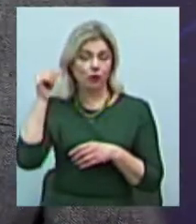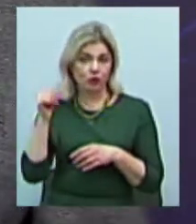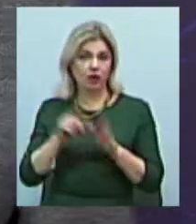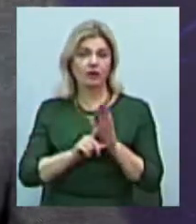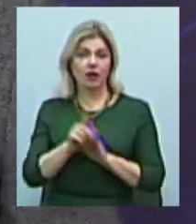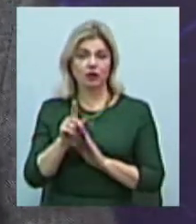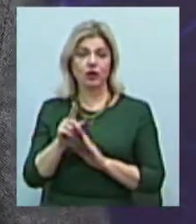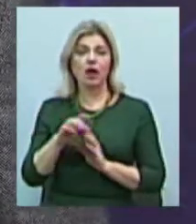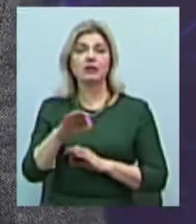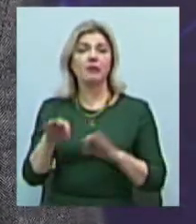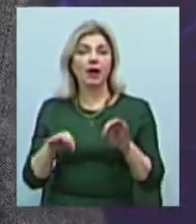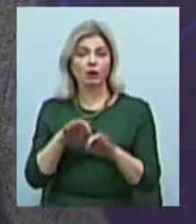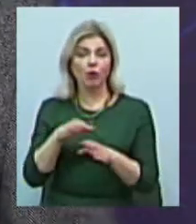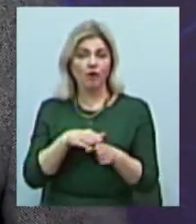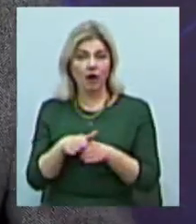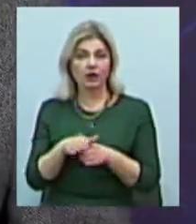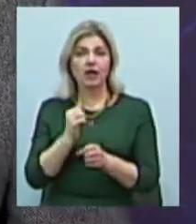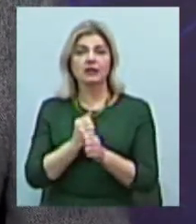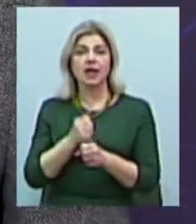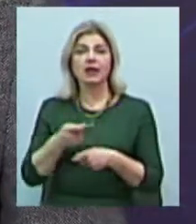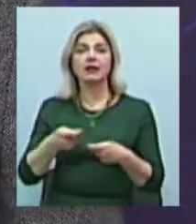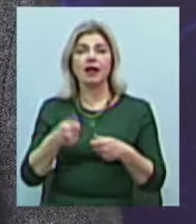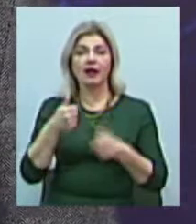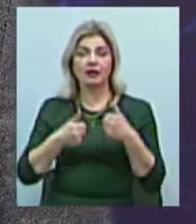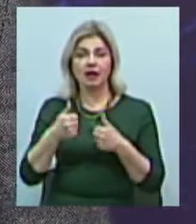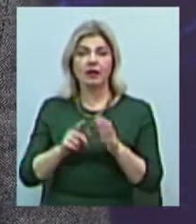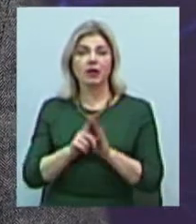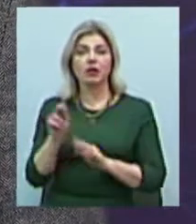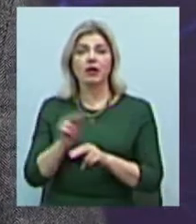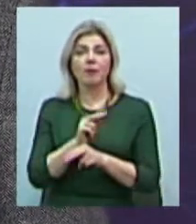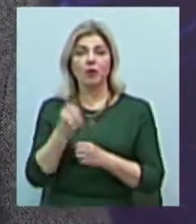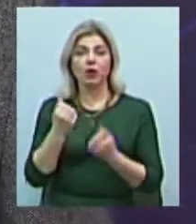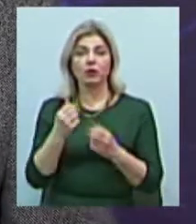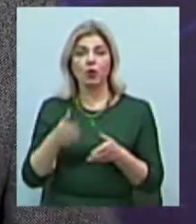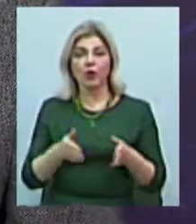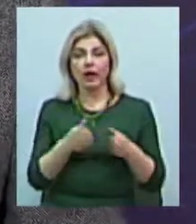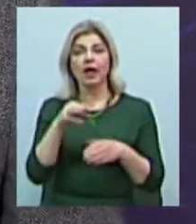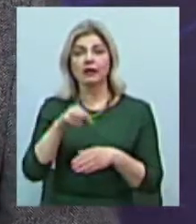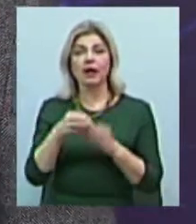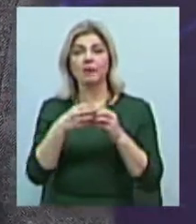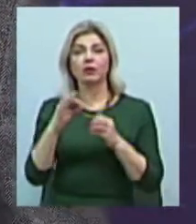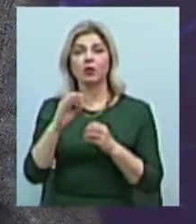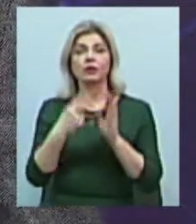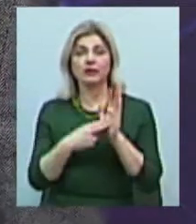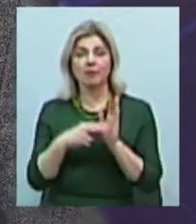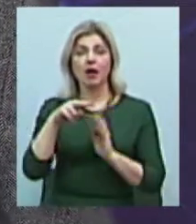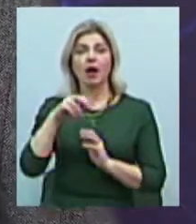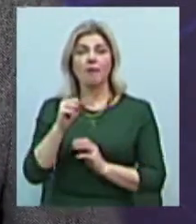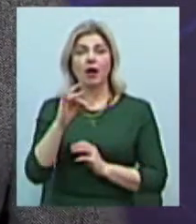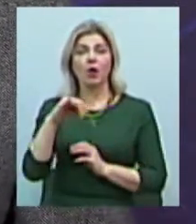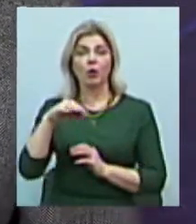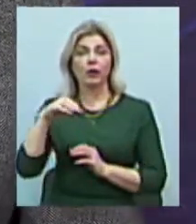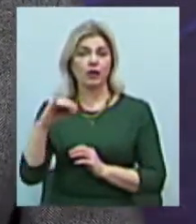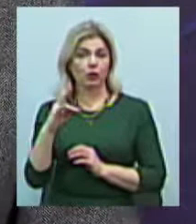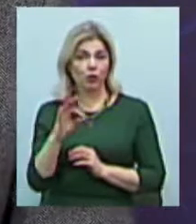розпочали, запроєктували, провели тендер, розпочали ремонти дороги Т-1507 на Очаків через